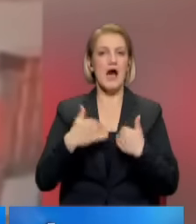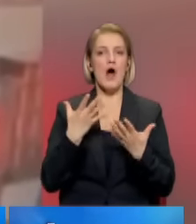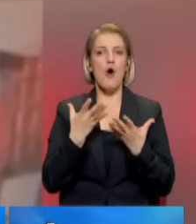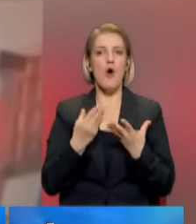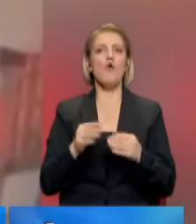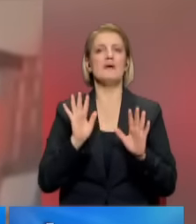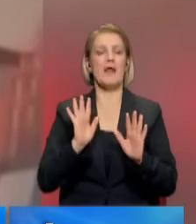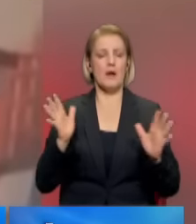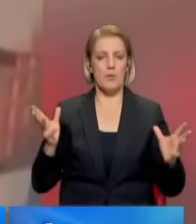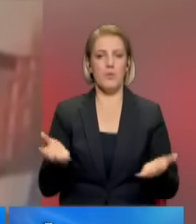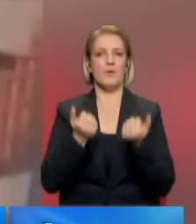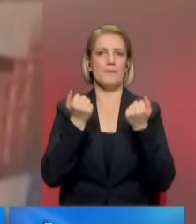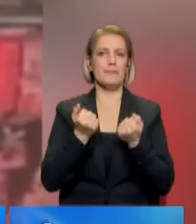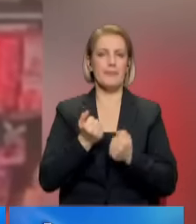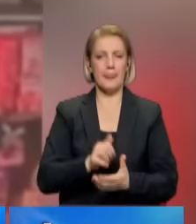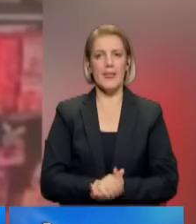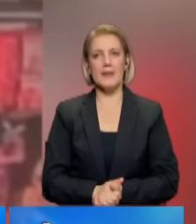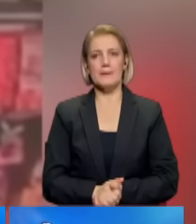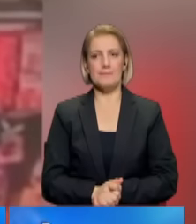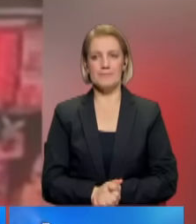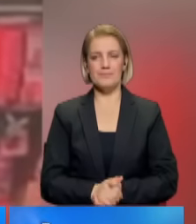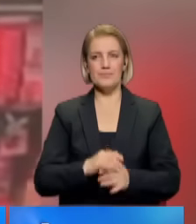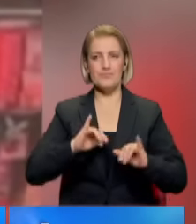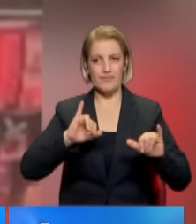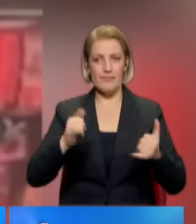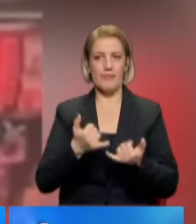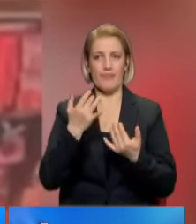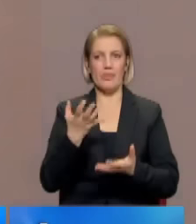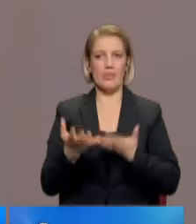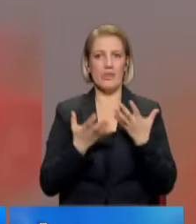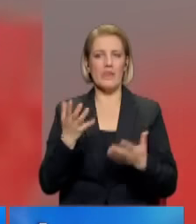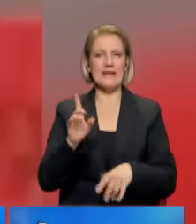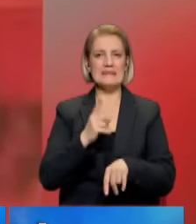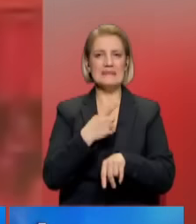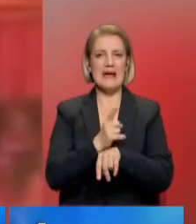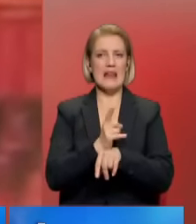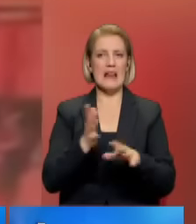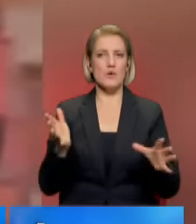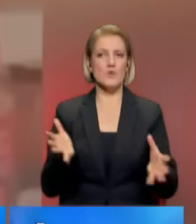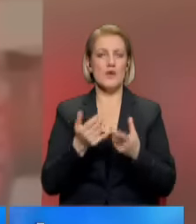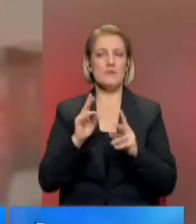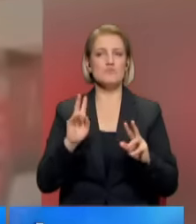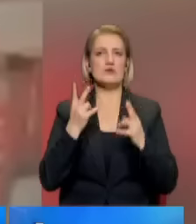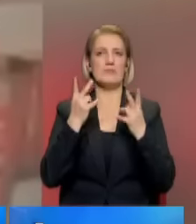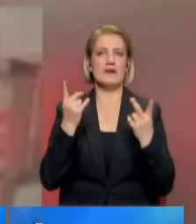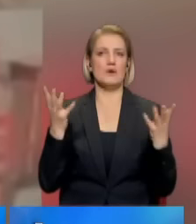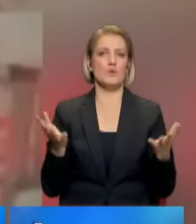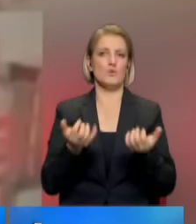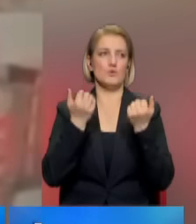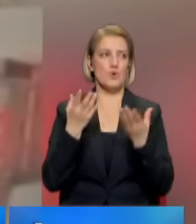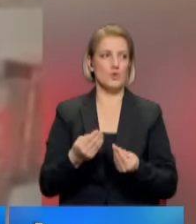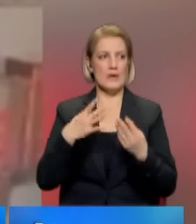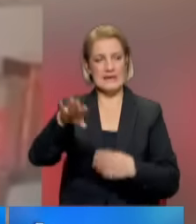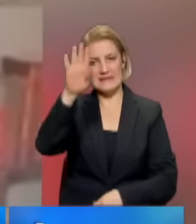yanık almaktan, çok ciddi derecede yanmaktan saniyelerle kurtuluyor ya da mucize bir şekilde kurtuluyor